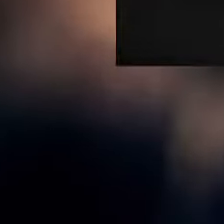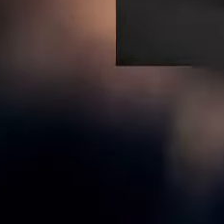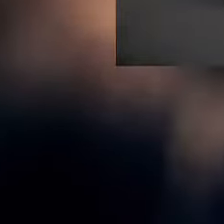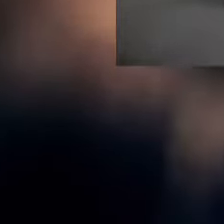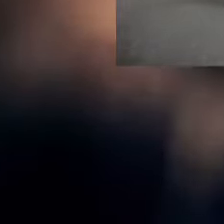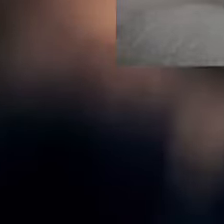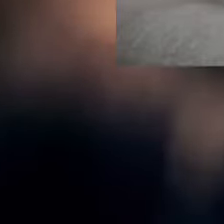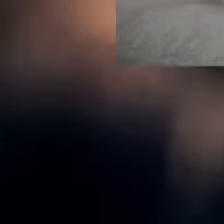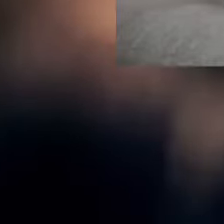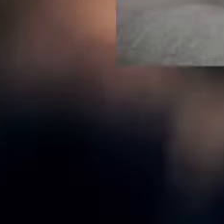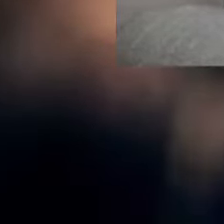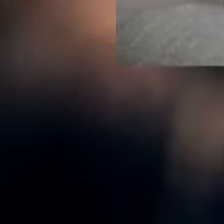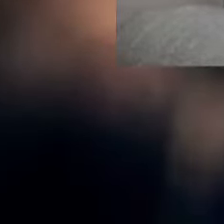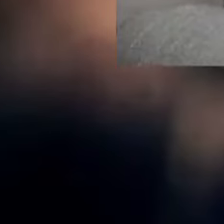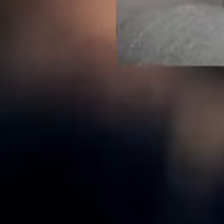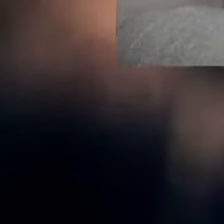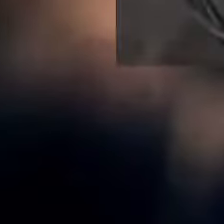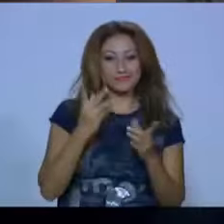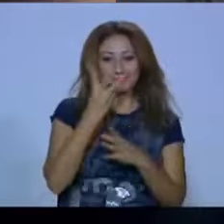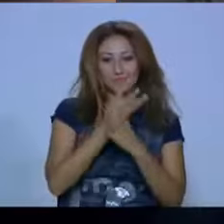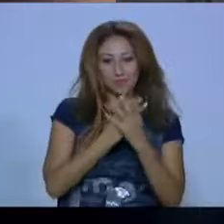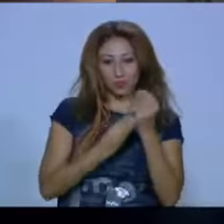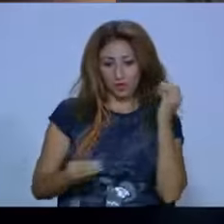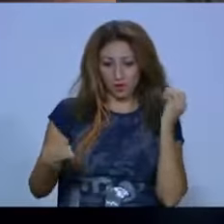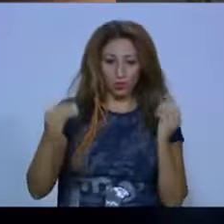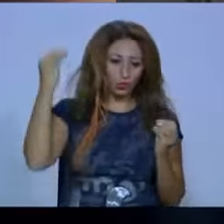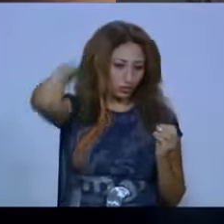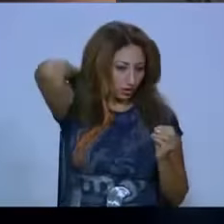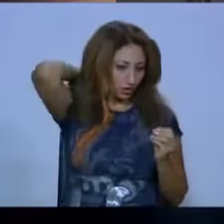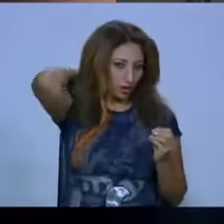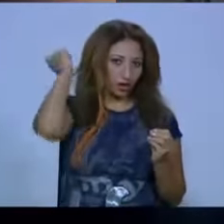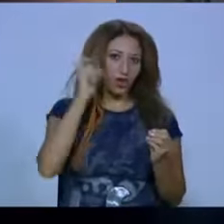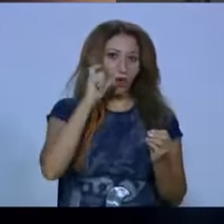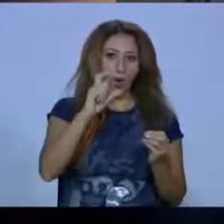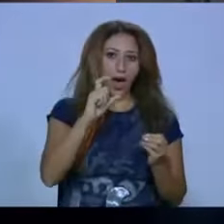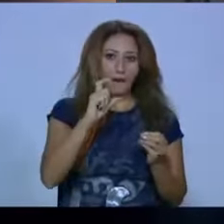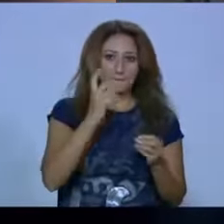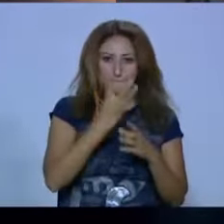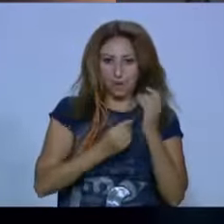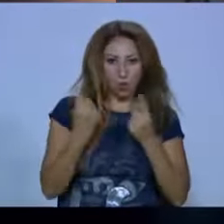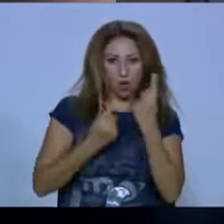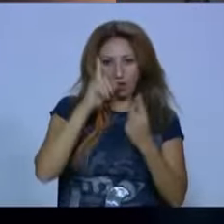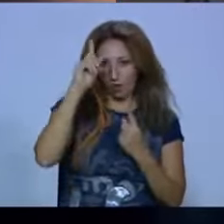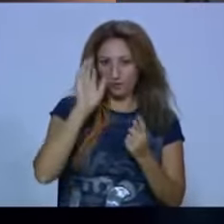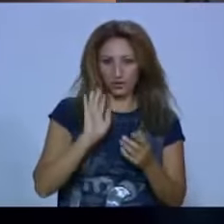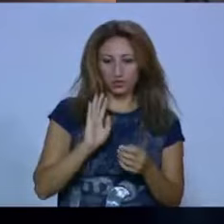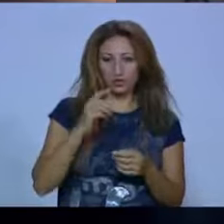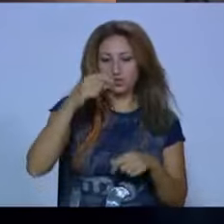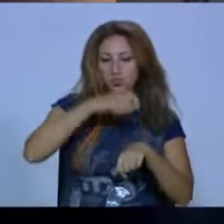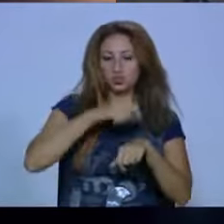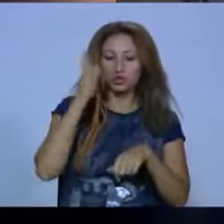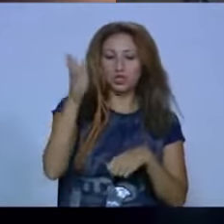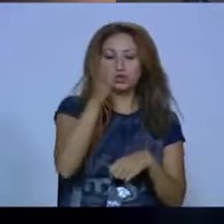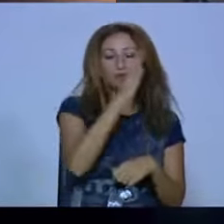هي ايه الحكاية بالظبط؟ هي مولودة بالوحمة؟ مولودة بيها ولفنا بيها كتير جداً، رحت بيها مستشفيات